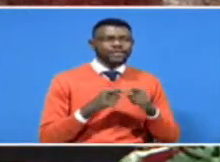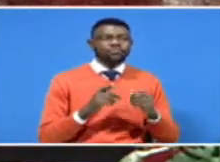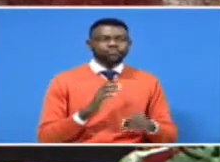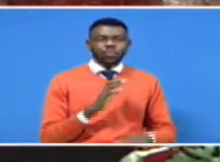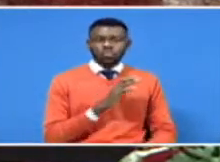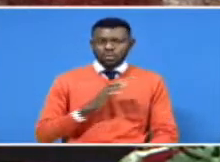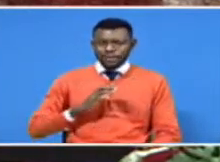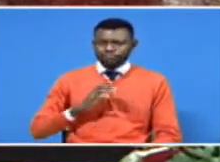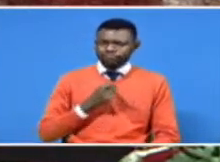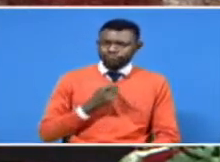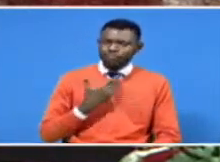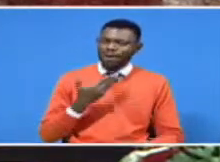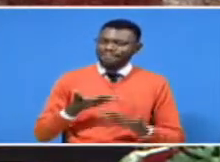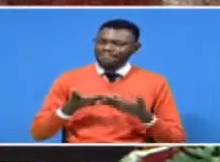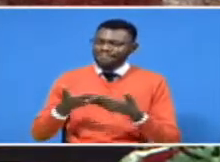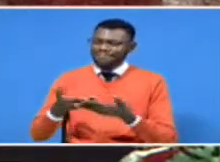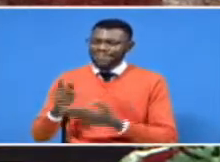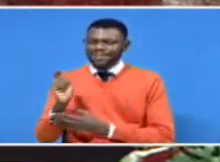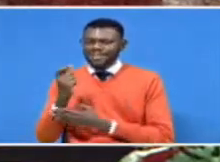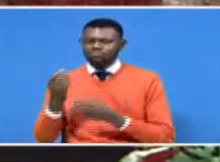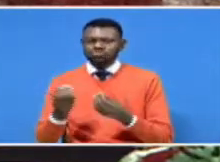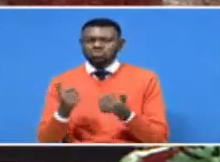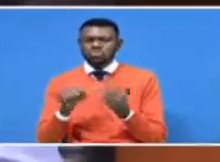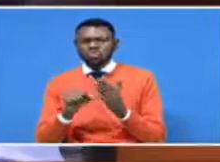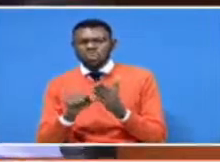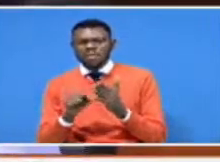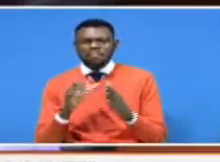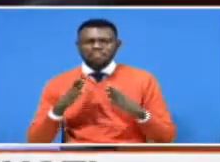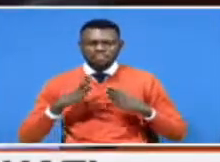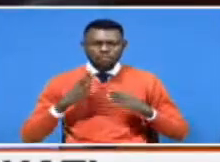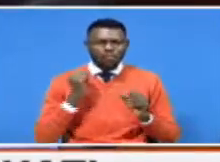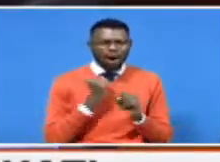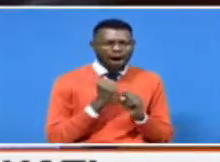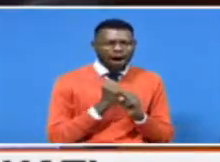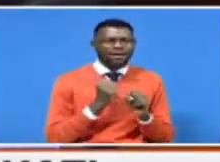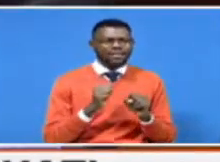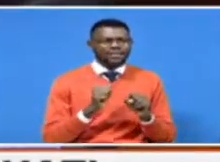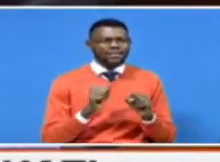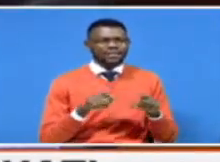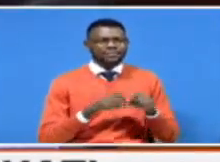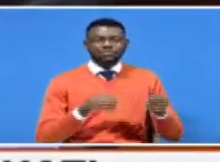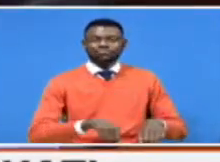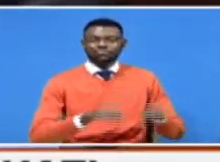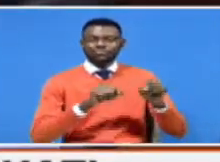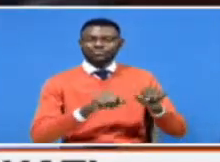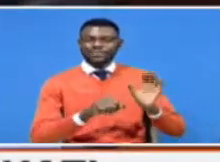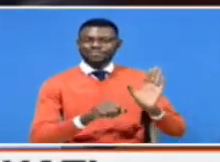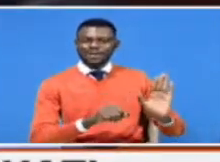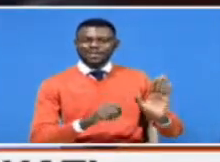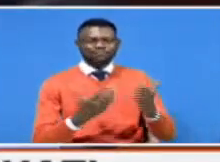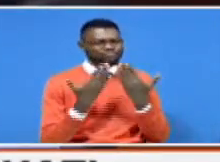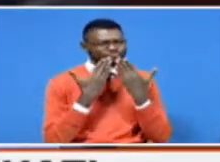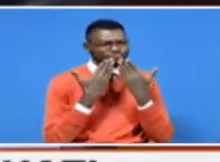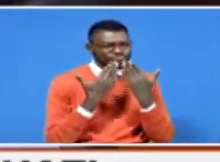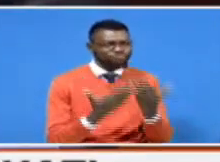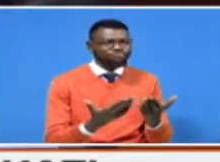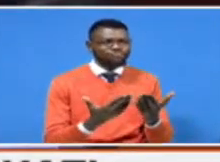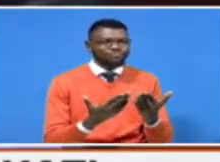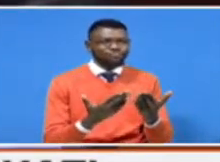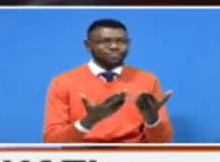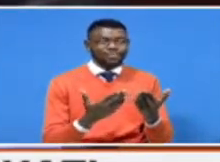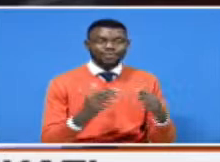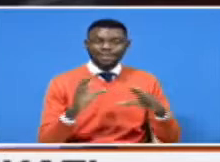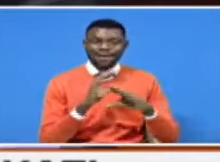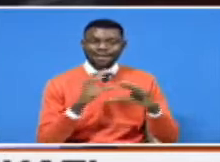Kenya kuimarisha masuala ya waajiri na wafanyakazi. Thank His Excellency the President, who accepted the